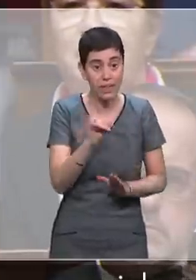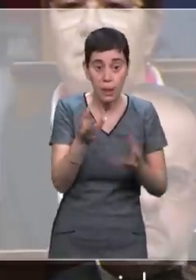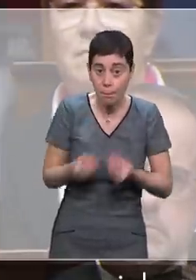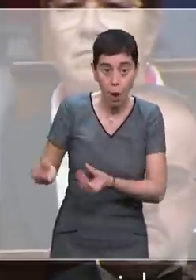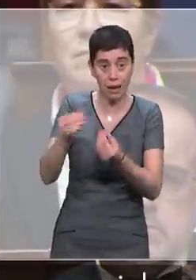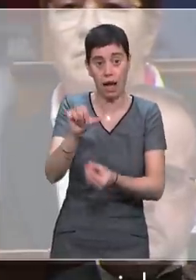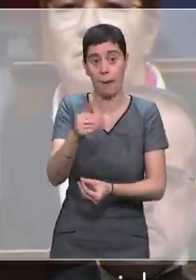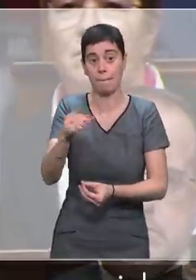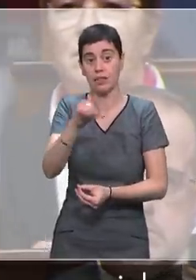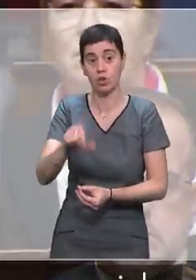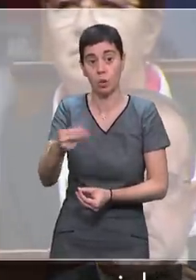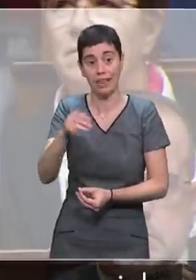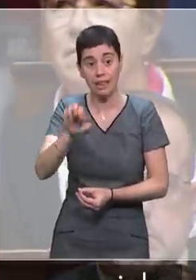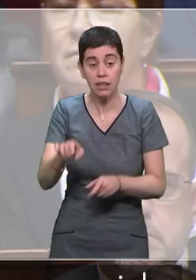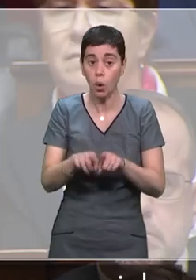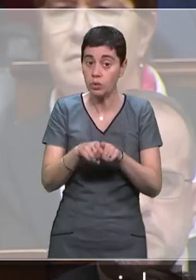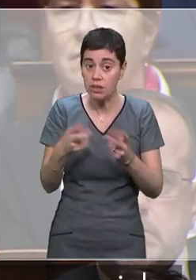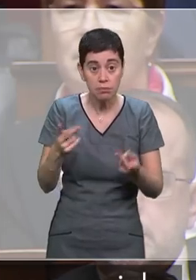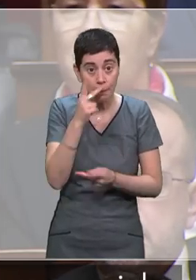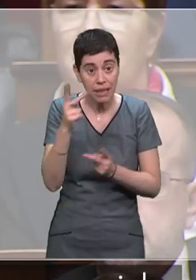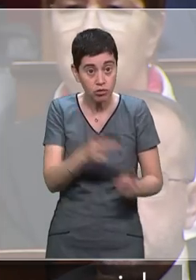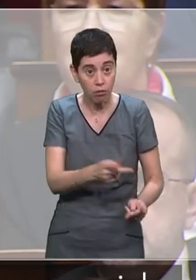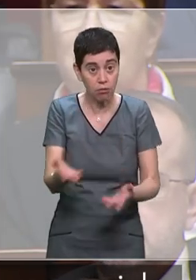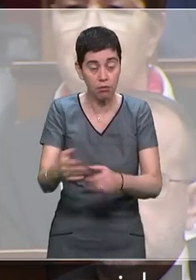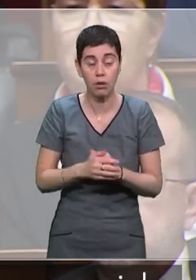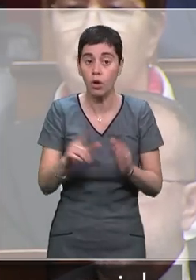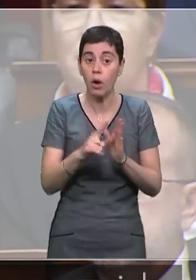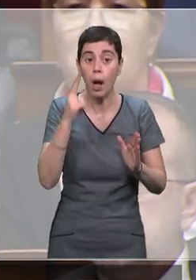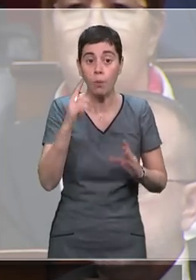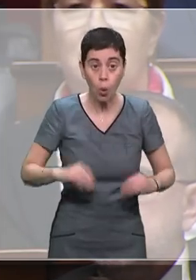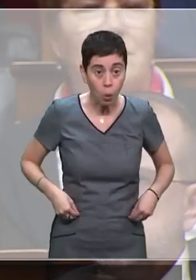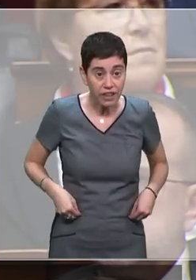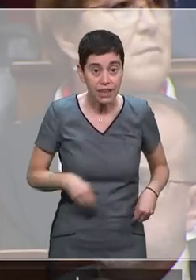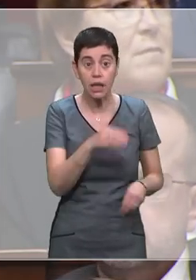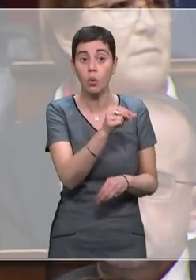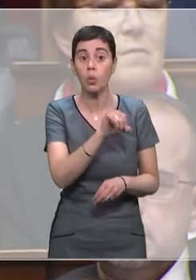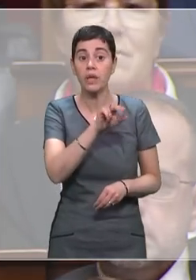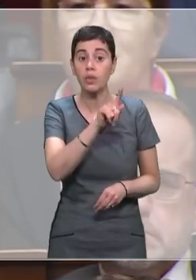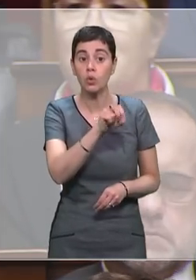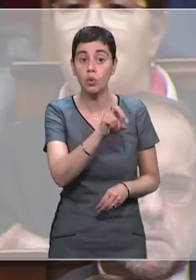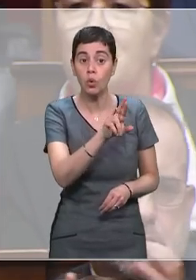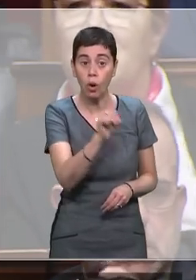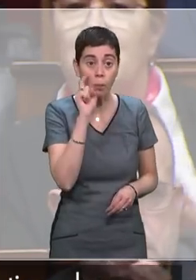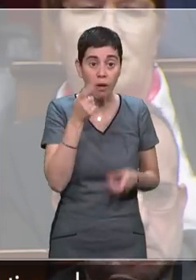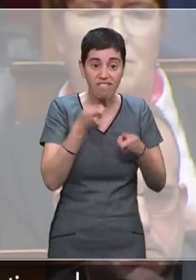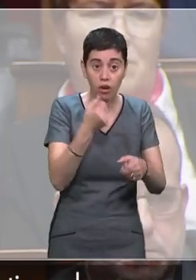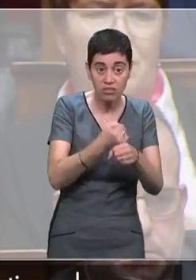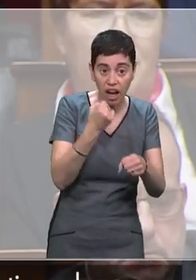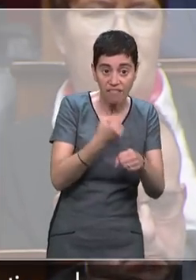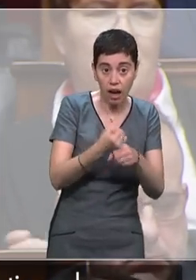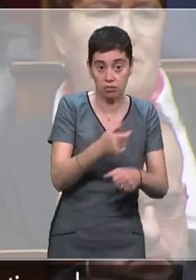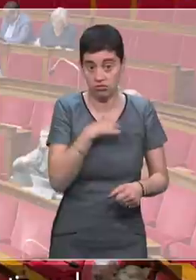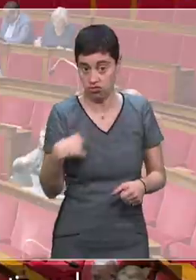l'Amazone et les paysans sans terre. C'est une loi pour les ouvriers ouïghours en travail forcé dans les camps d'internement